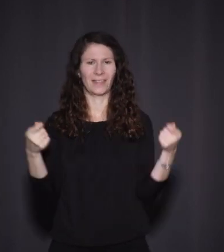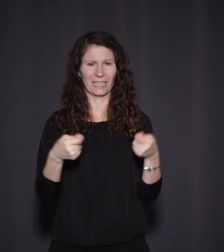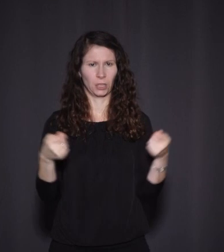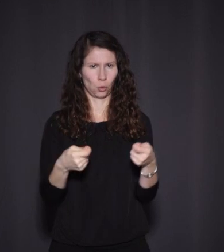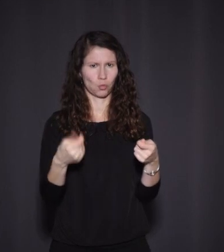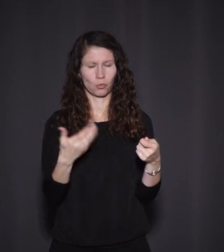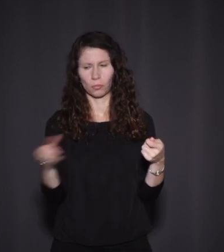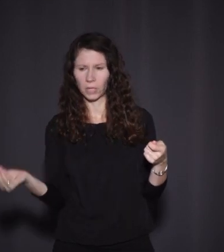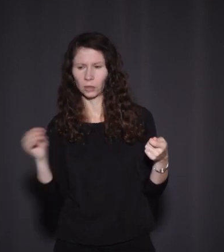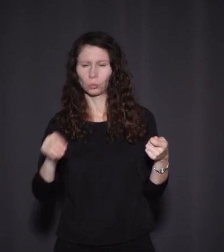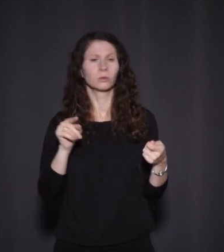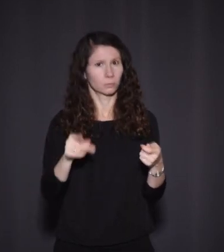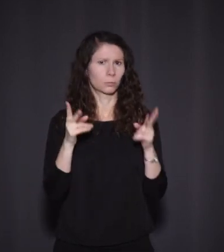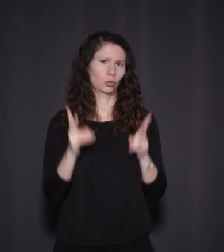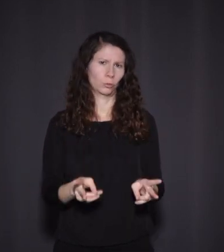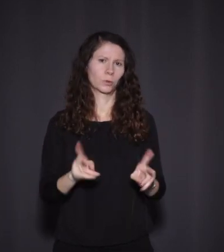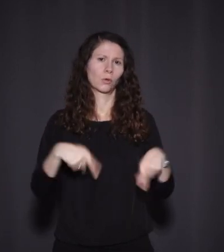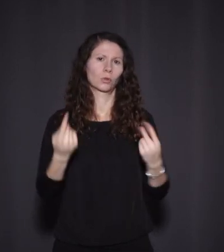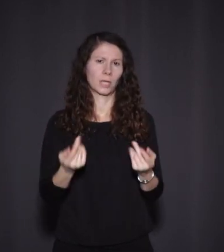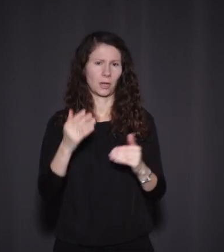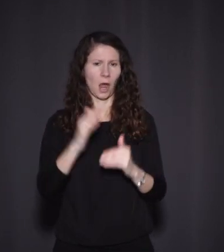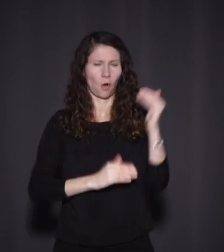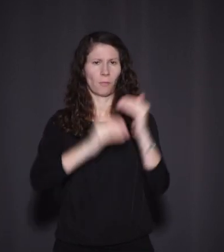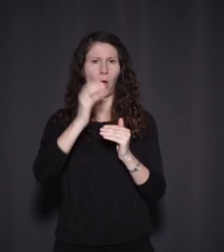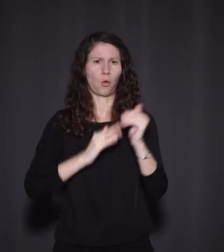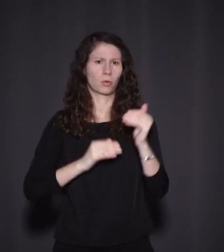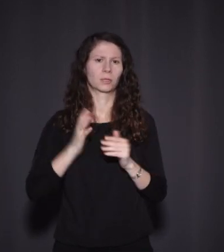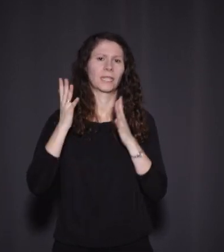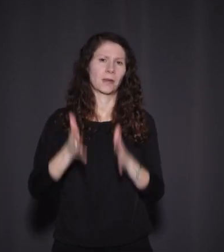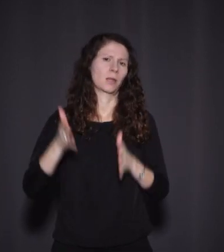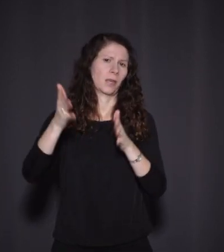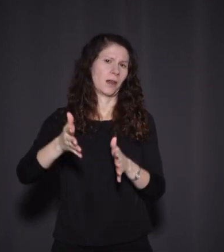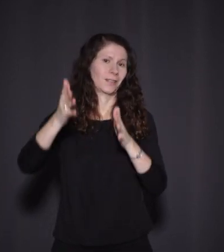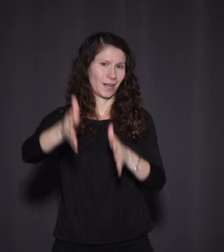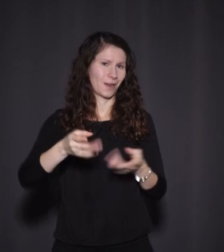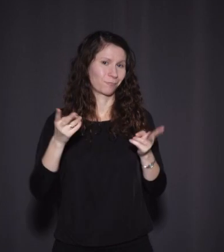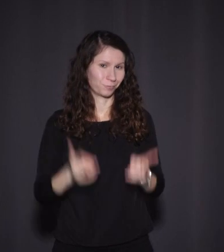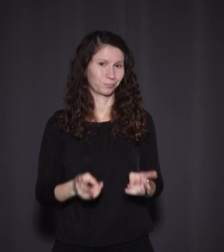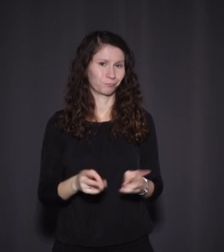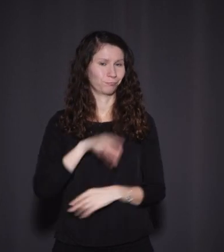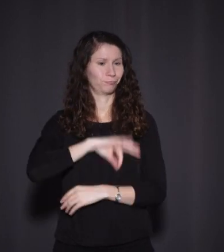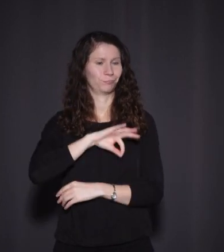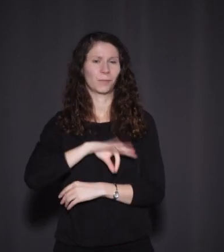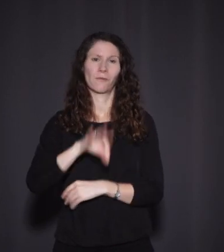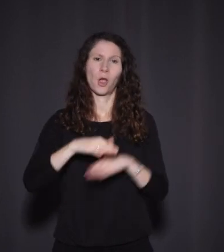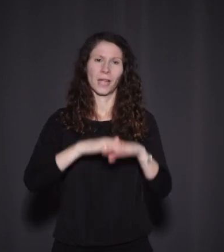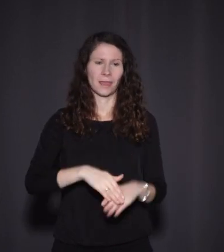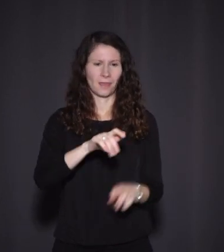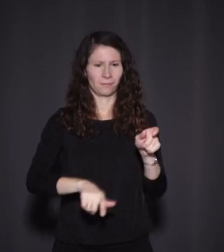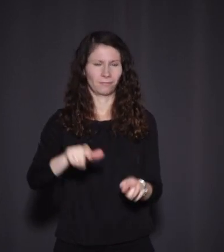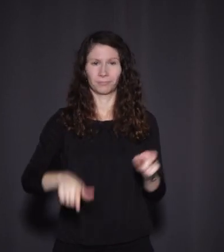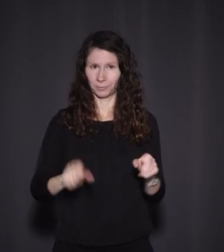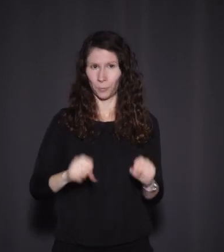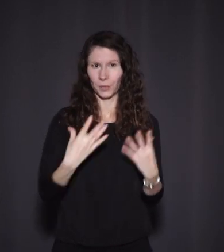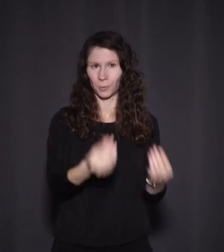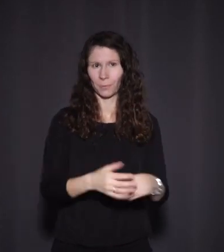Weg, weil es sich dann aufwachsen kann und über die nächsten Jahrzehnte auch richtig ordentliche Renditen für die Rentenbezieher dann auch erwirtschaften kann.